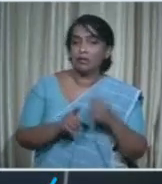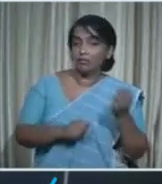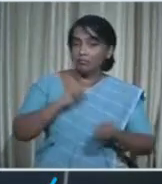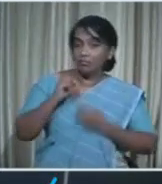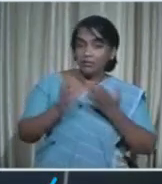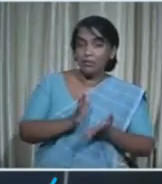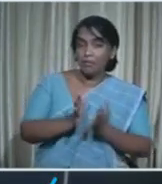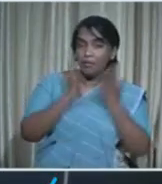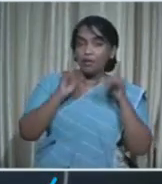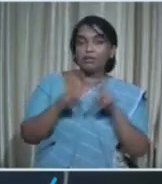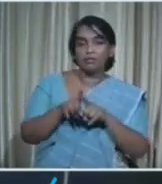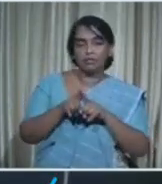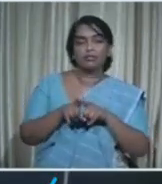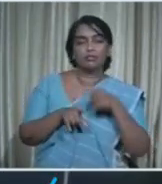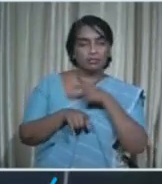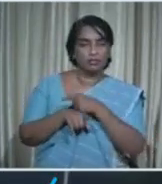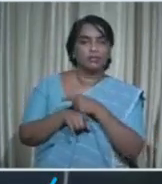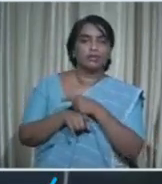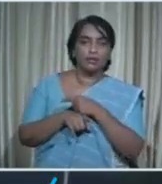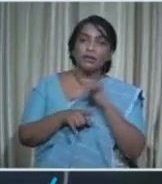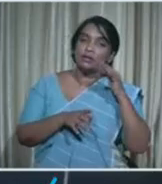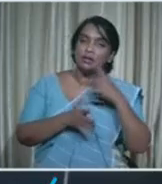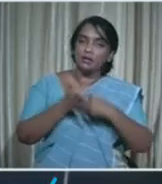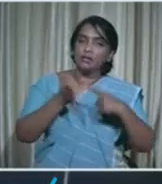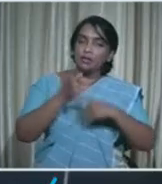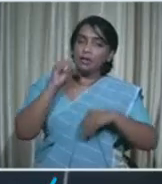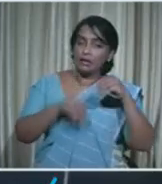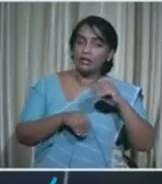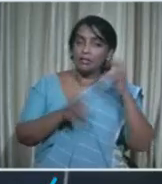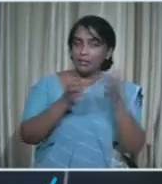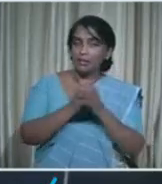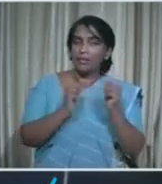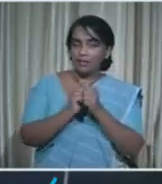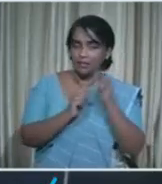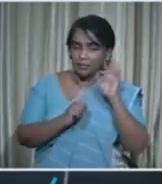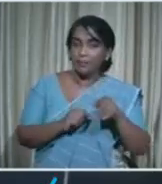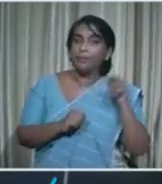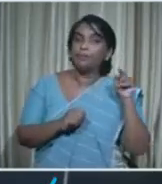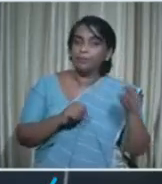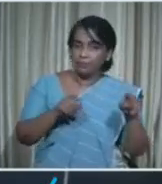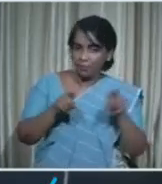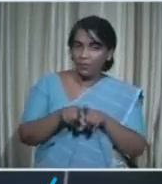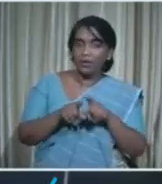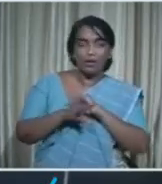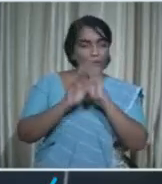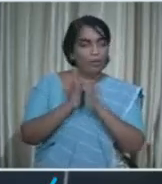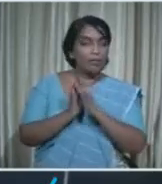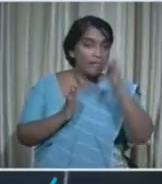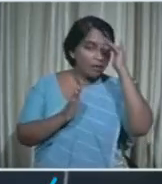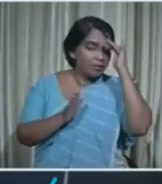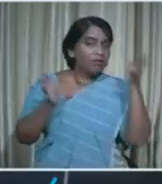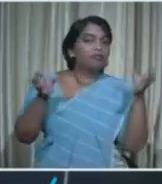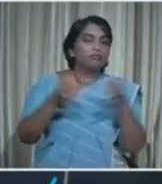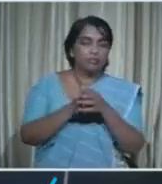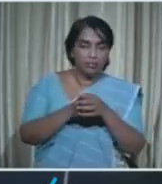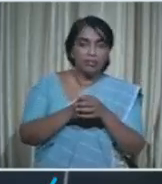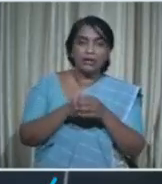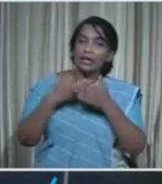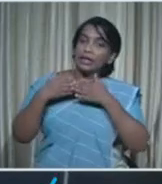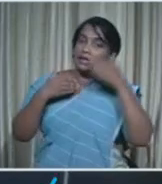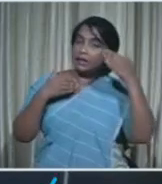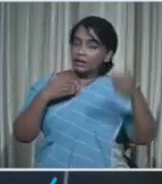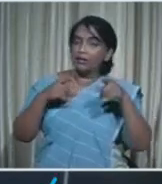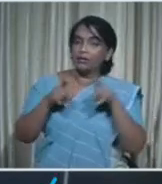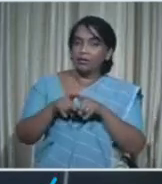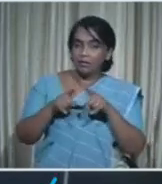विधि तमय कर कथानायक समार देशपालन पक्ष मंत्री हसुरने इवागे मत मे सेलू नायक एगत मे दिगुकालीनो मे